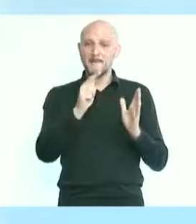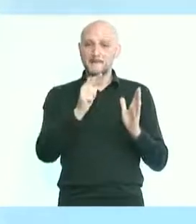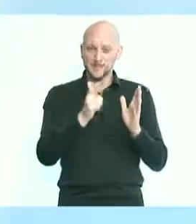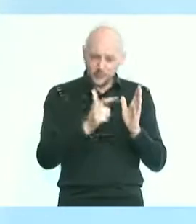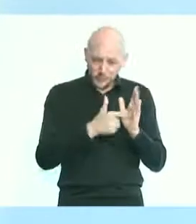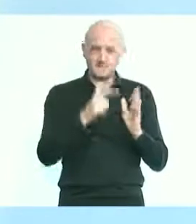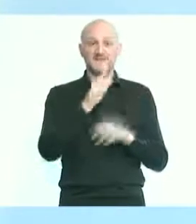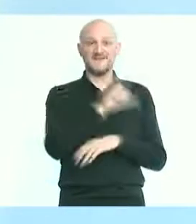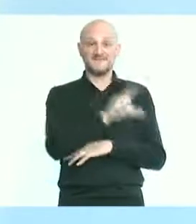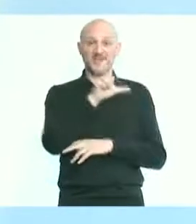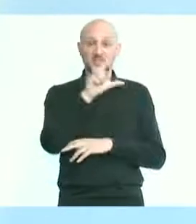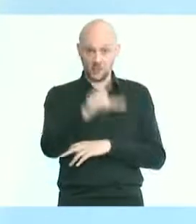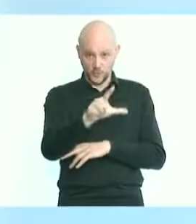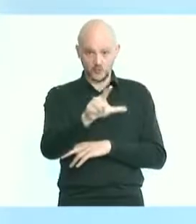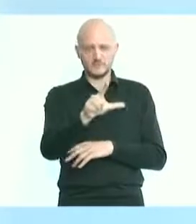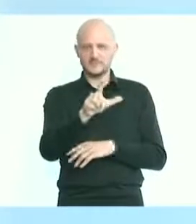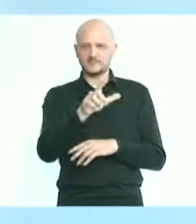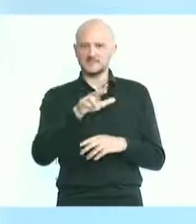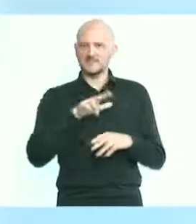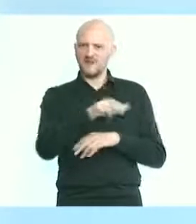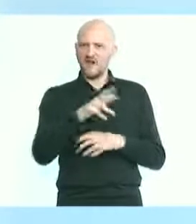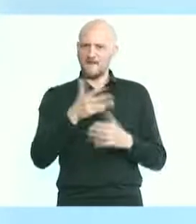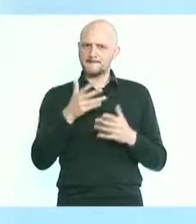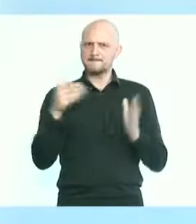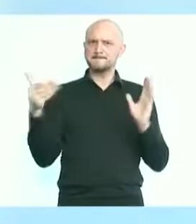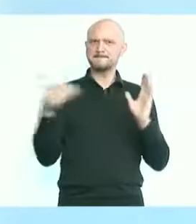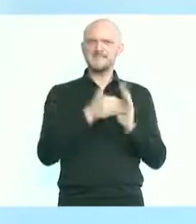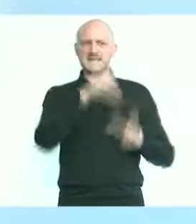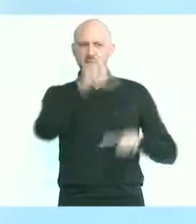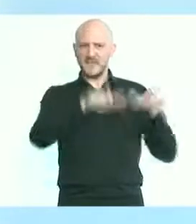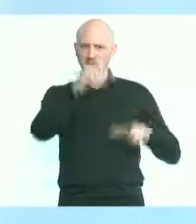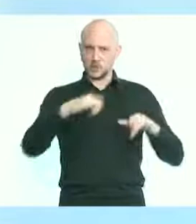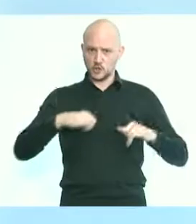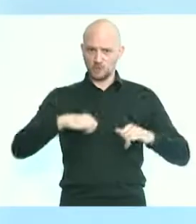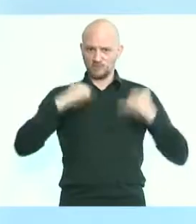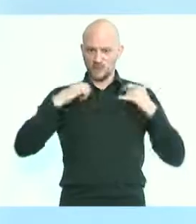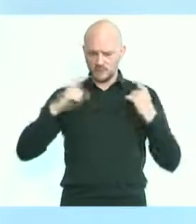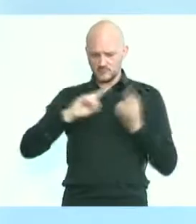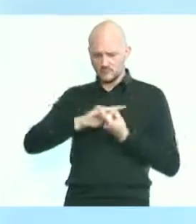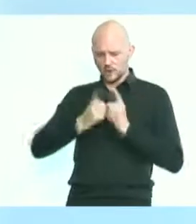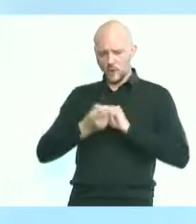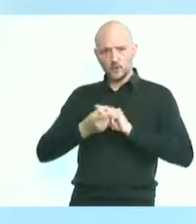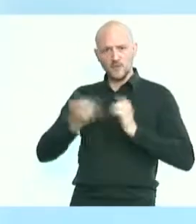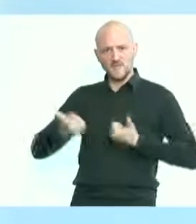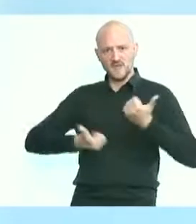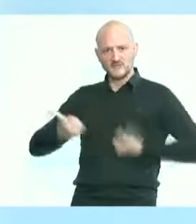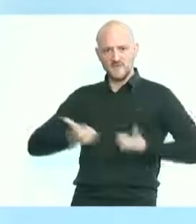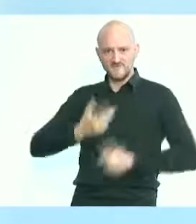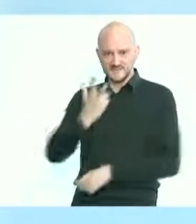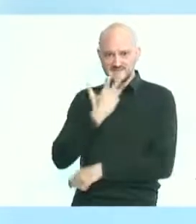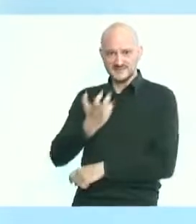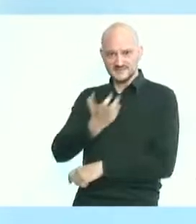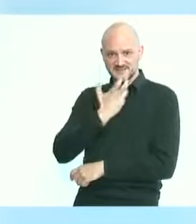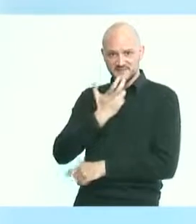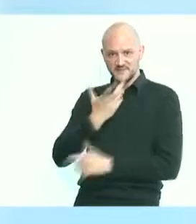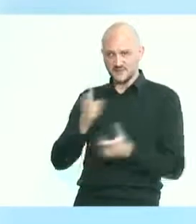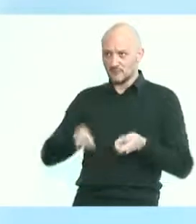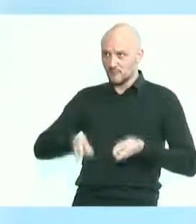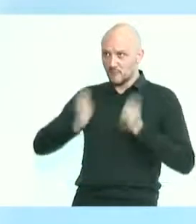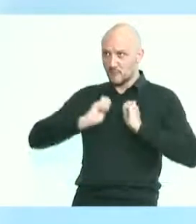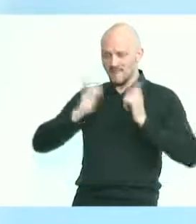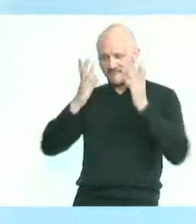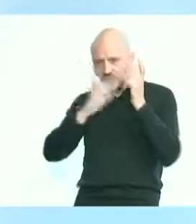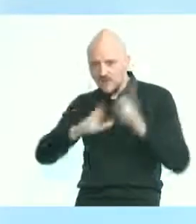Présidente. Ces jeunes, outillés d'une tablette avec un outil de diagnostic et d'accessibilité, iront au contact